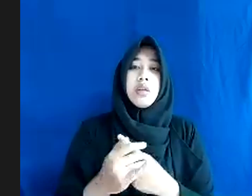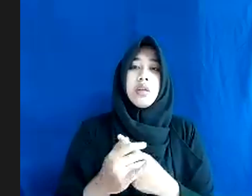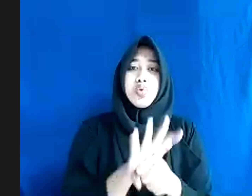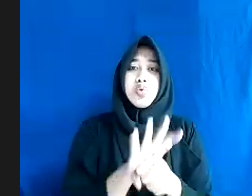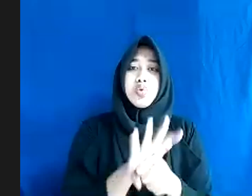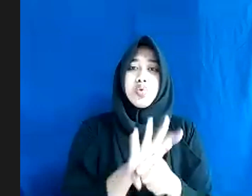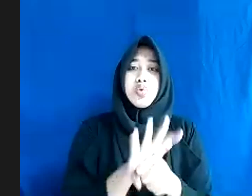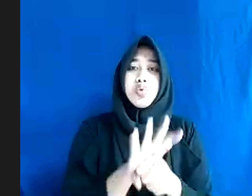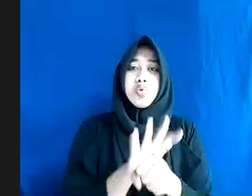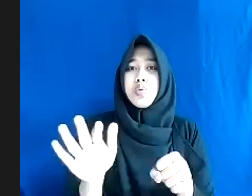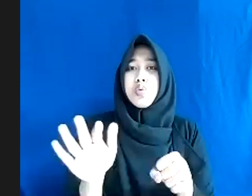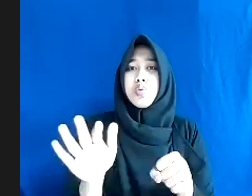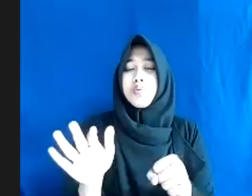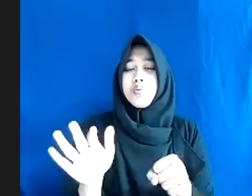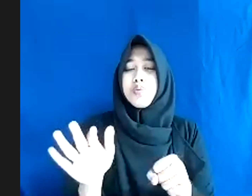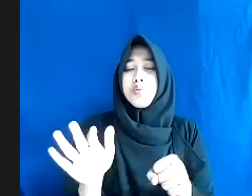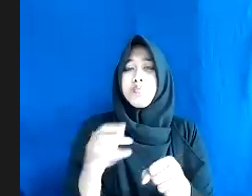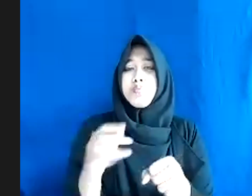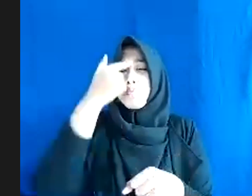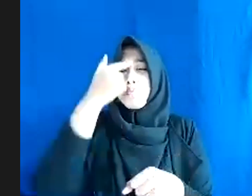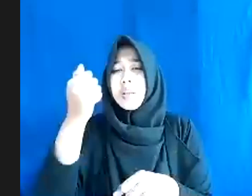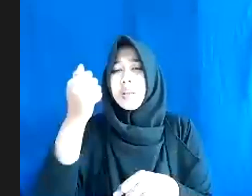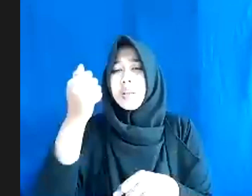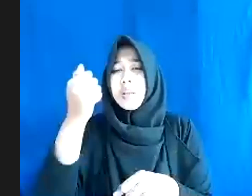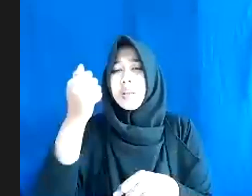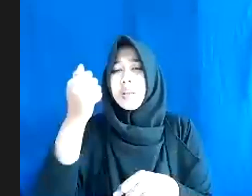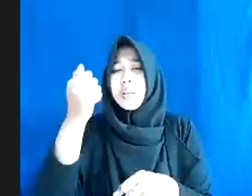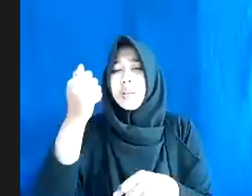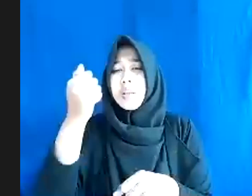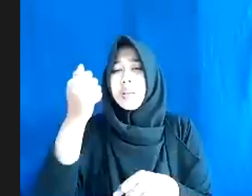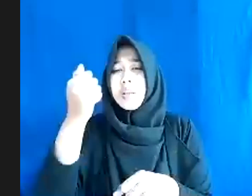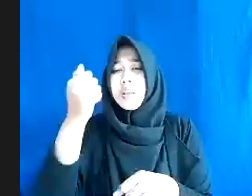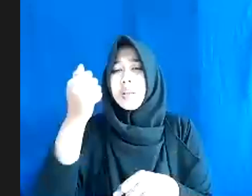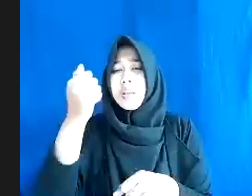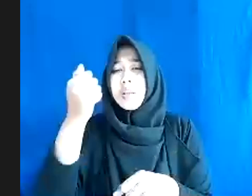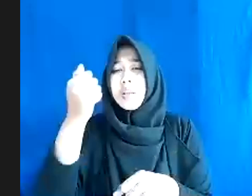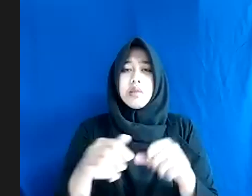penting untuk kritis, dan kita bersama-sama untuk keluar dari posisi